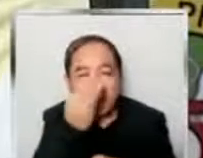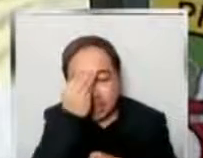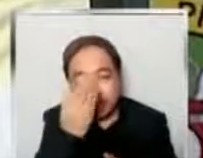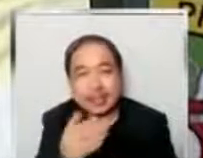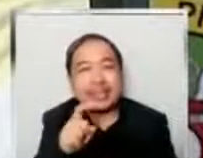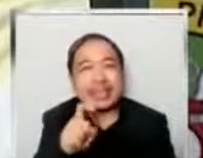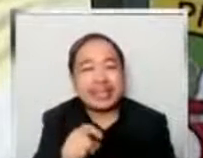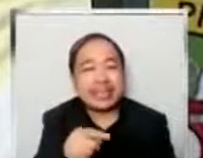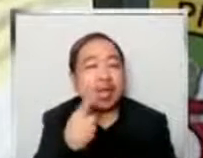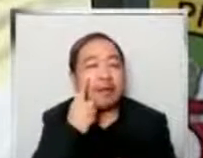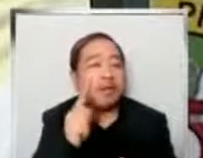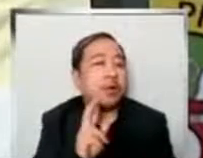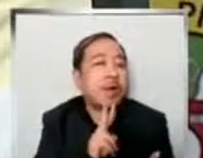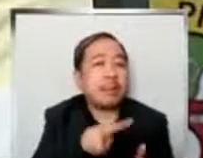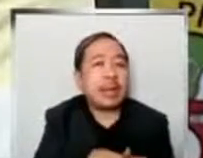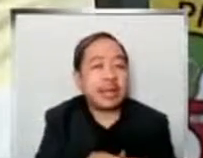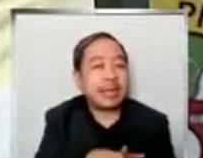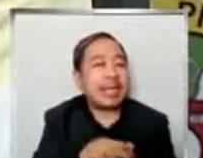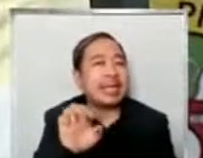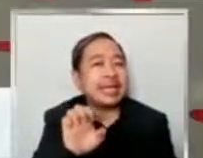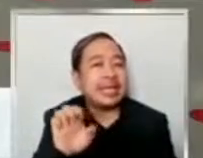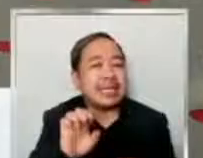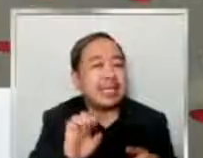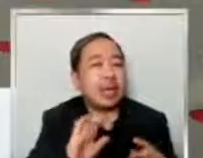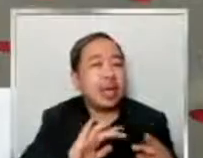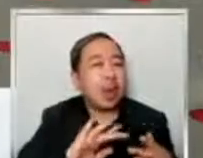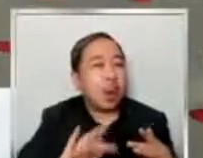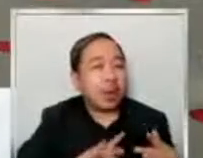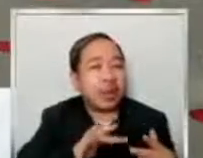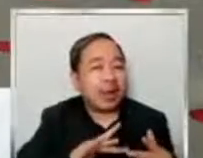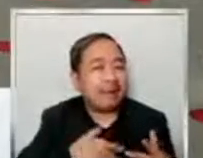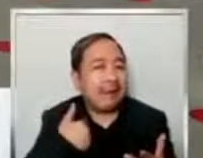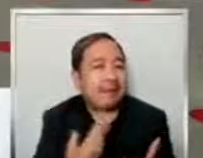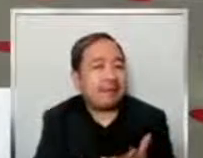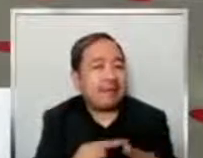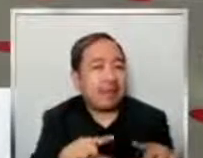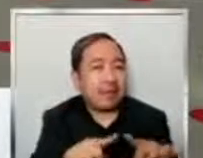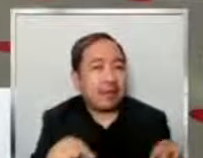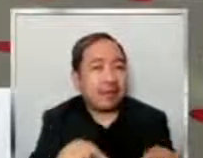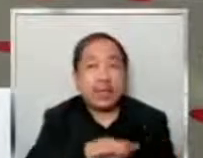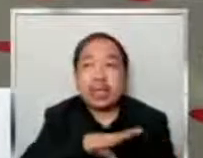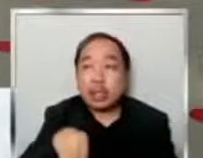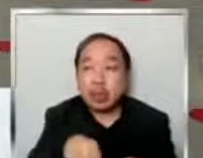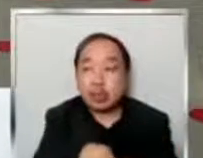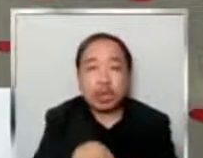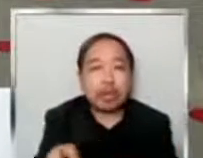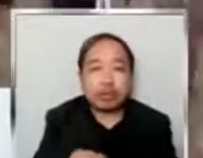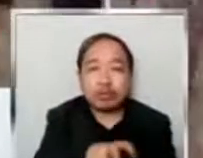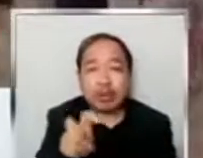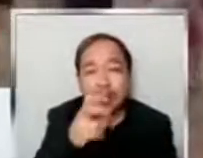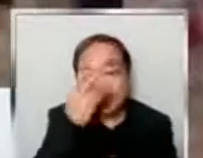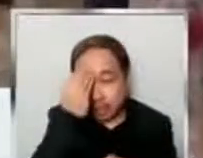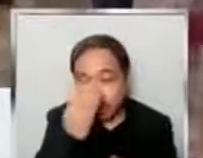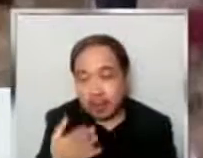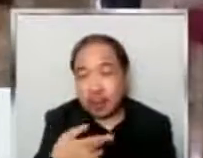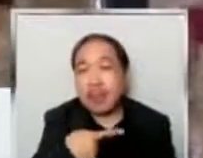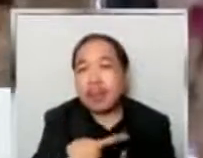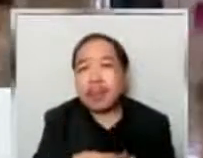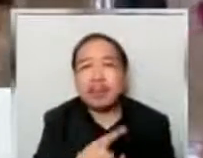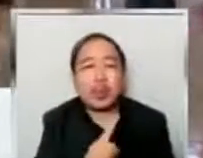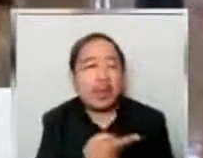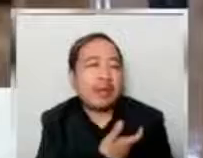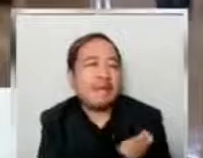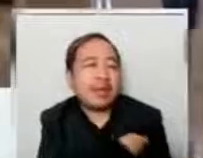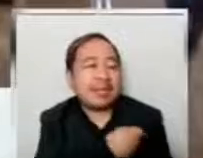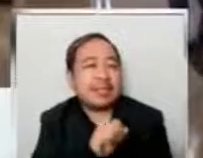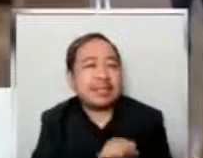card. Kabilang ang travel details ng pasahero galing ibang bansa at vaccination status kontra COVID-19. May special